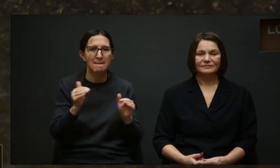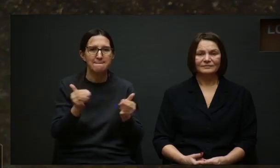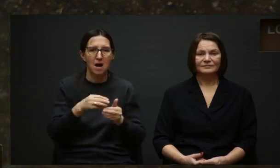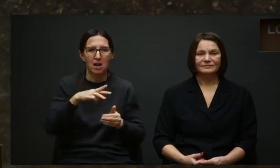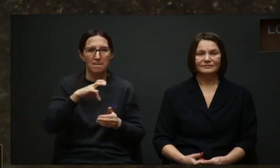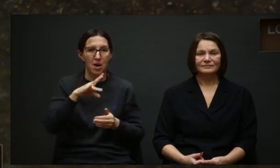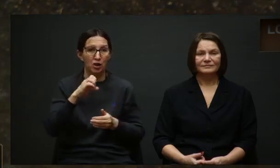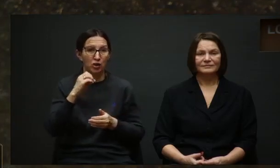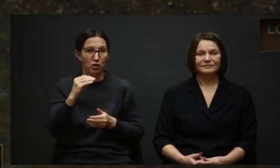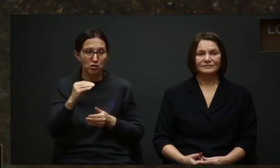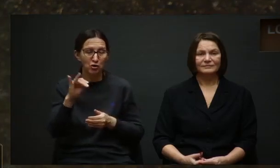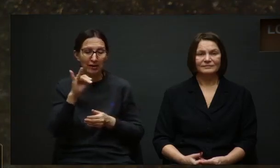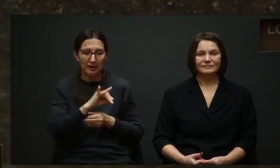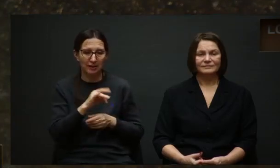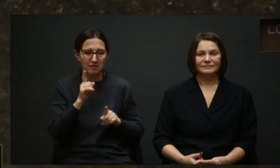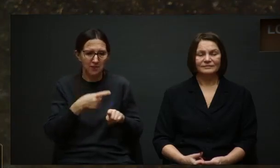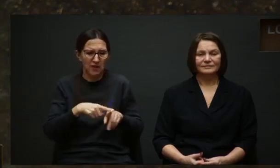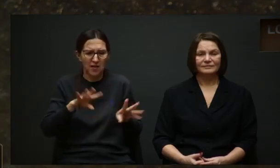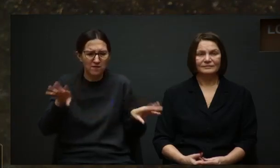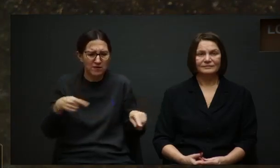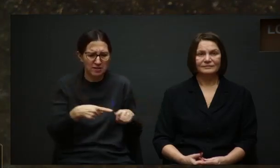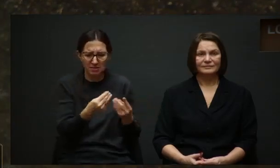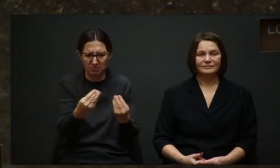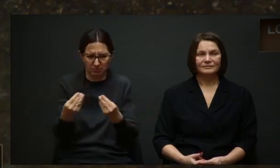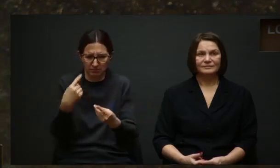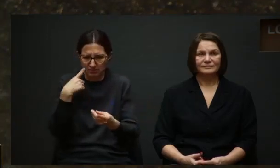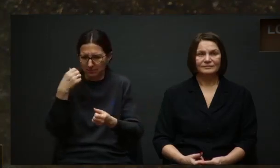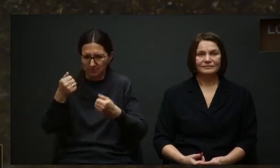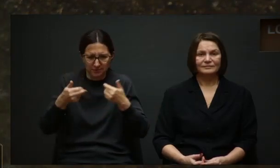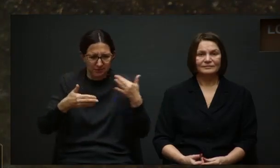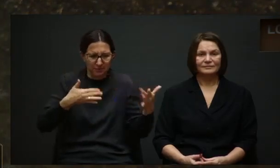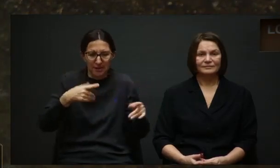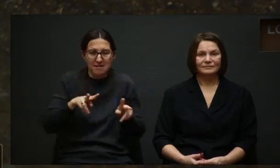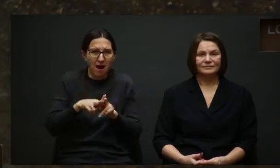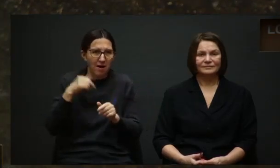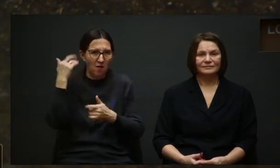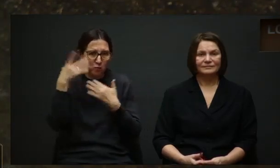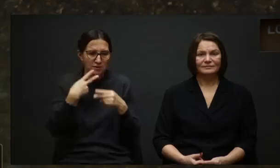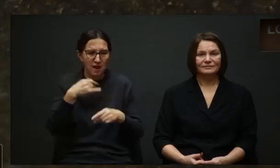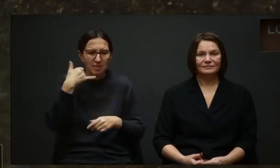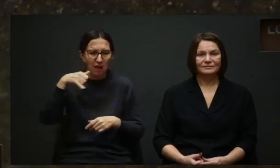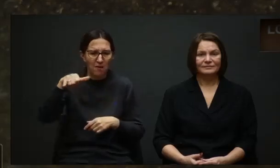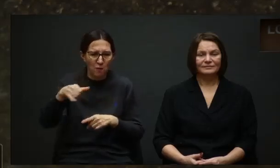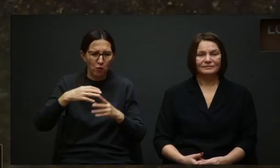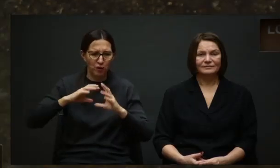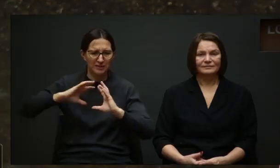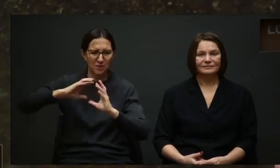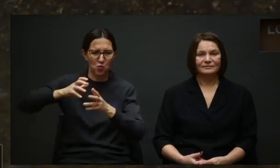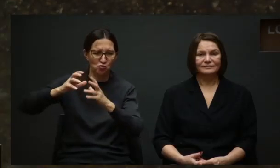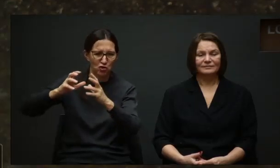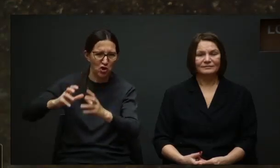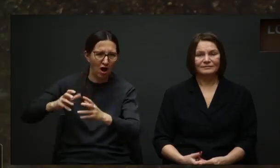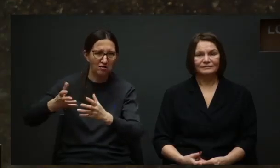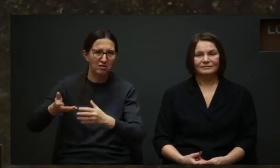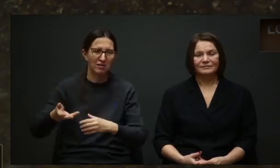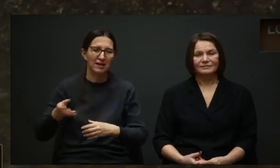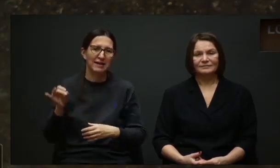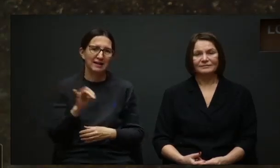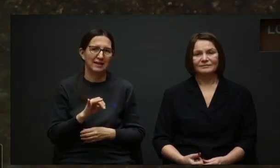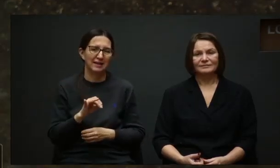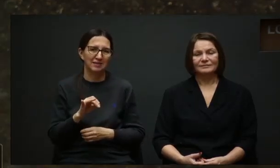как-то вдруг, как из сна, там приплыли. Вот этот телефон с земным шаром, как-то он вдруг...